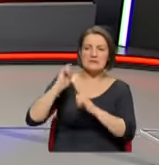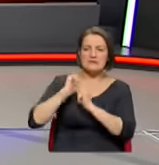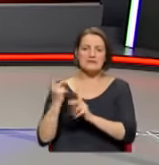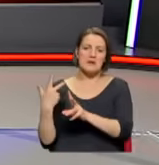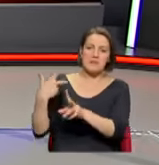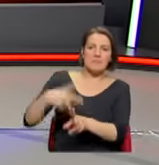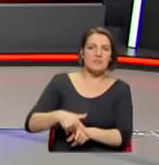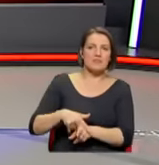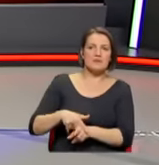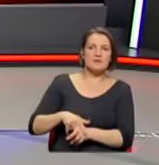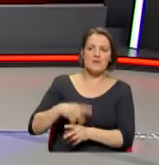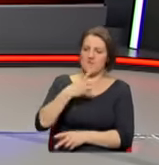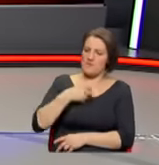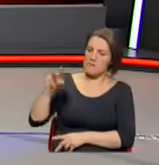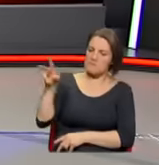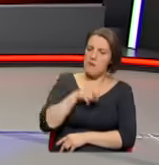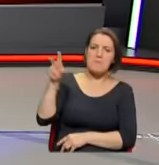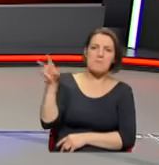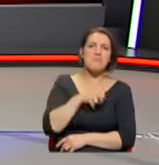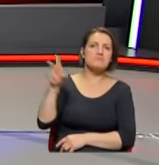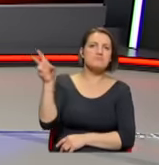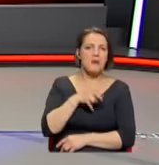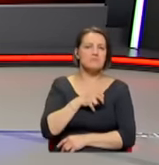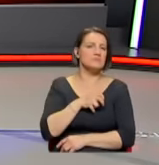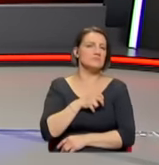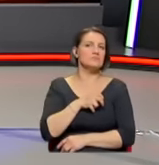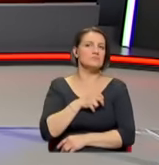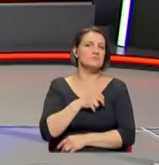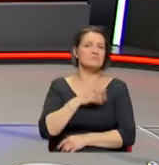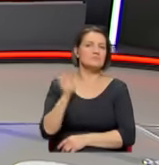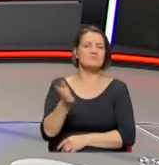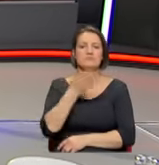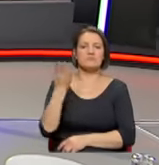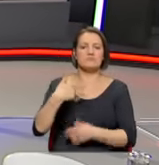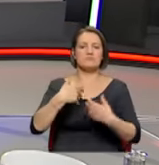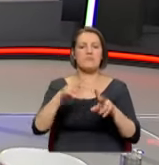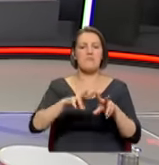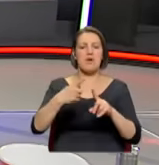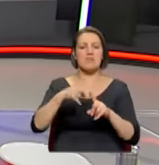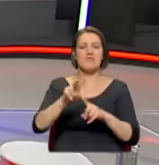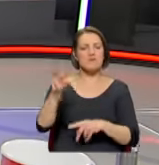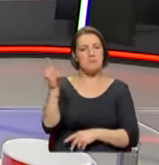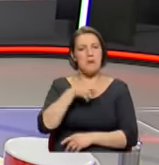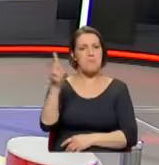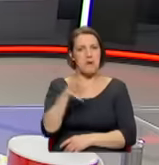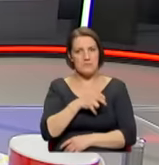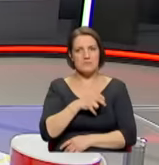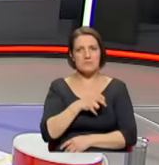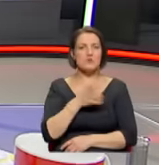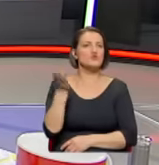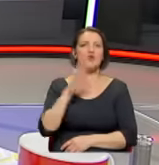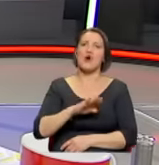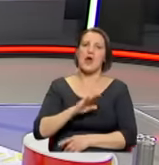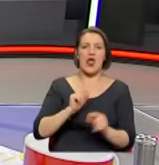bin, vergileri, angaryaları arttır. Bilmem kaç tane motorlu taşıtlar vergisi al. Şu yap, bu yap.